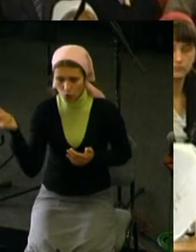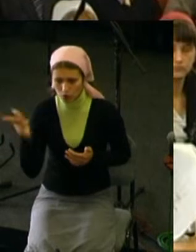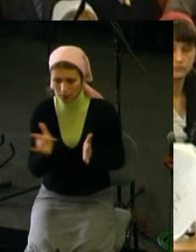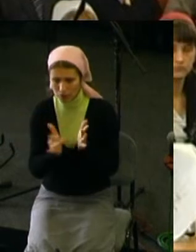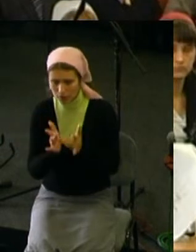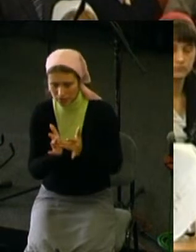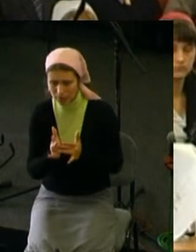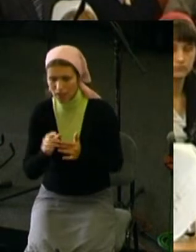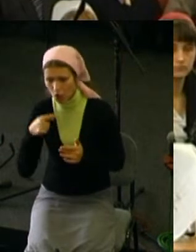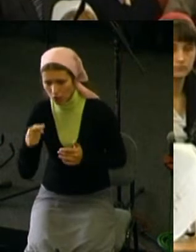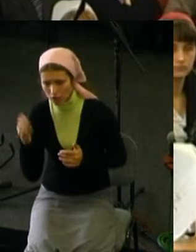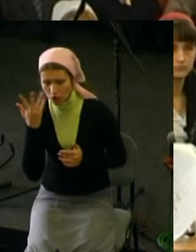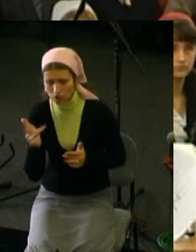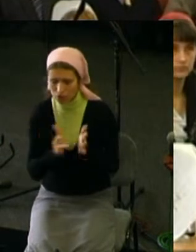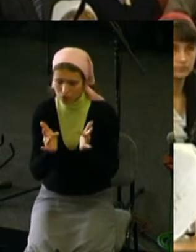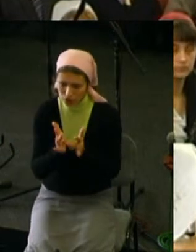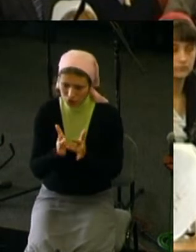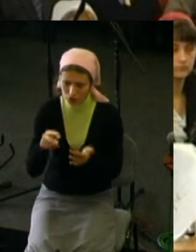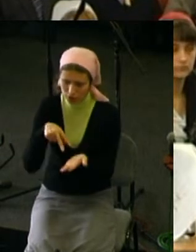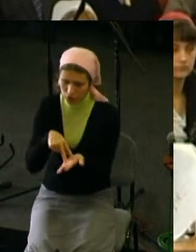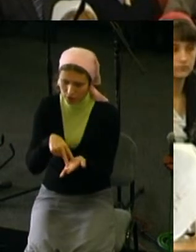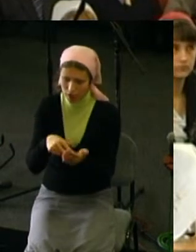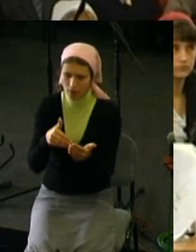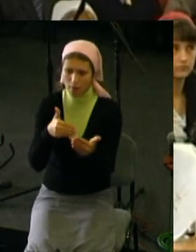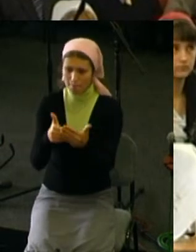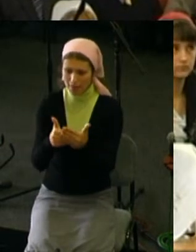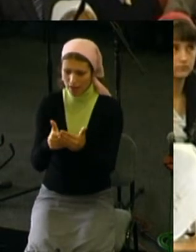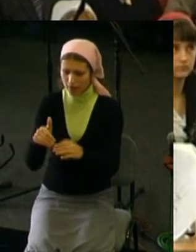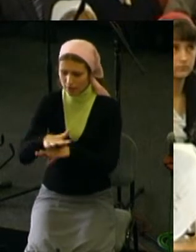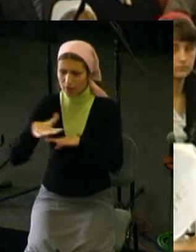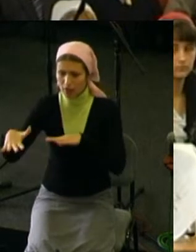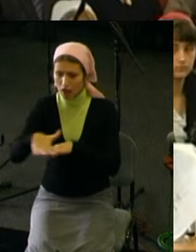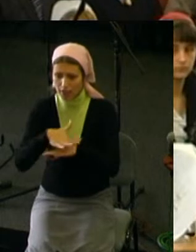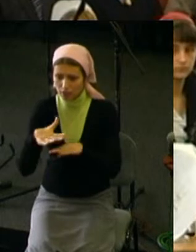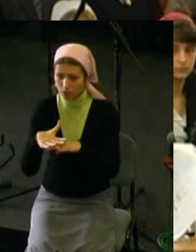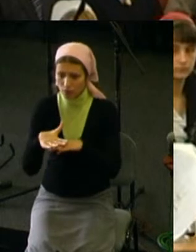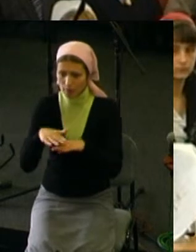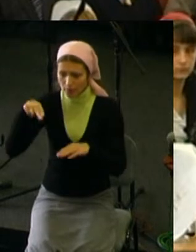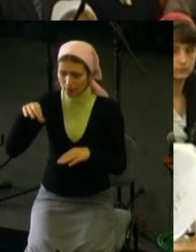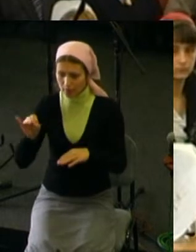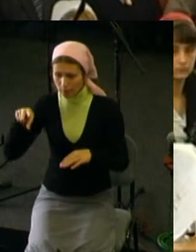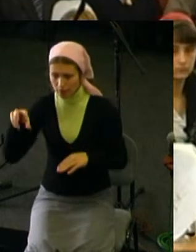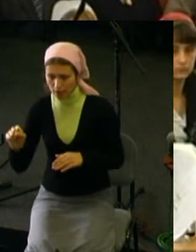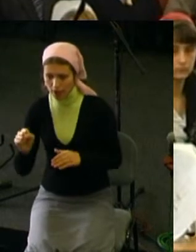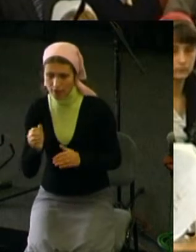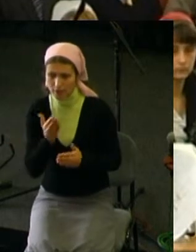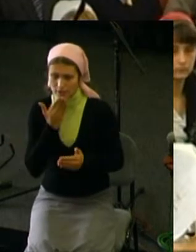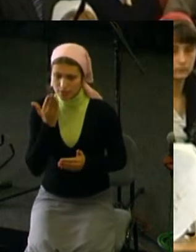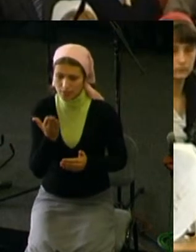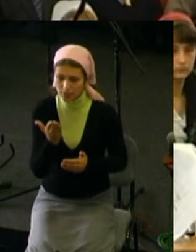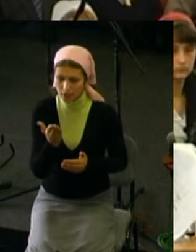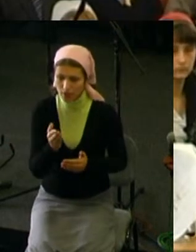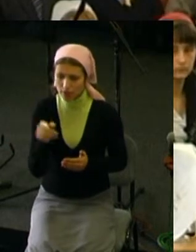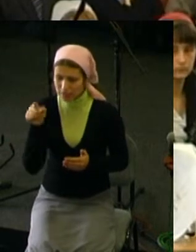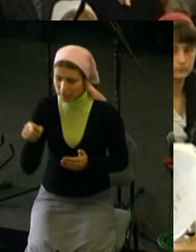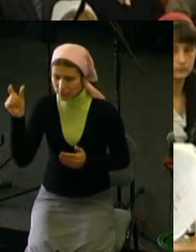Христа говорили коли Ісус Христос стояв знайте перед натовпом і пила запитував людей